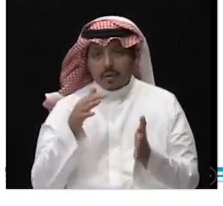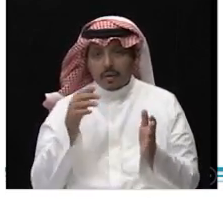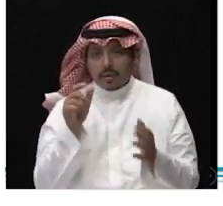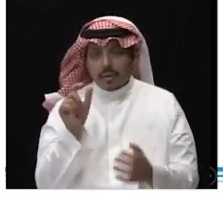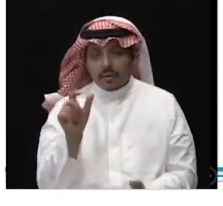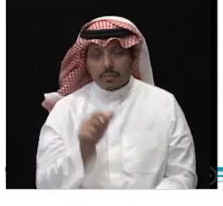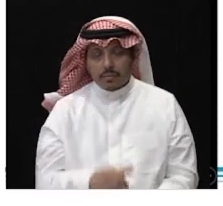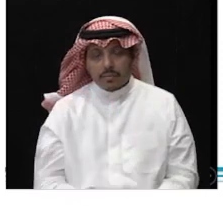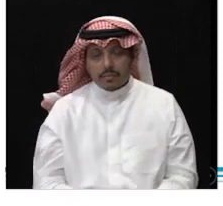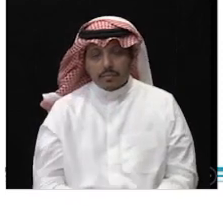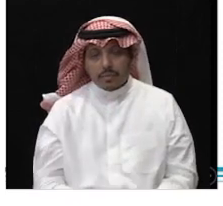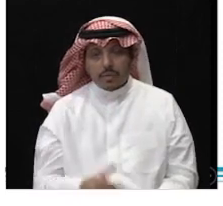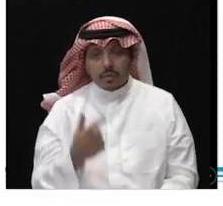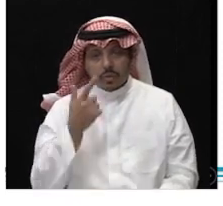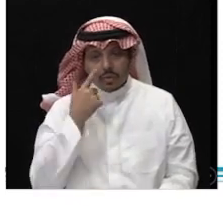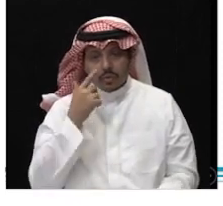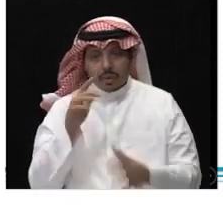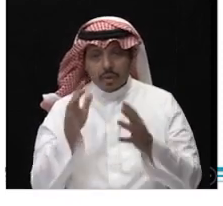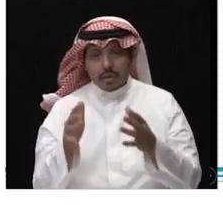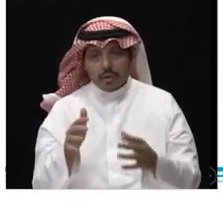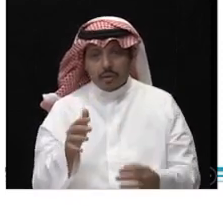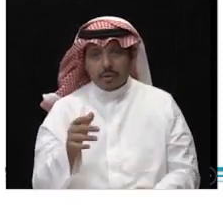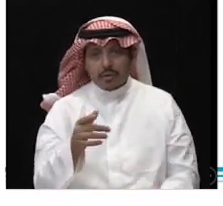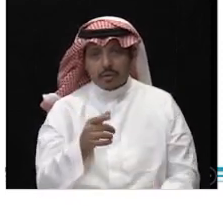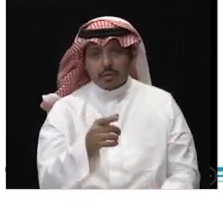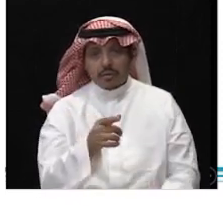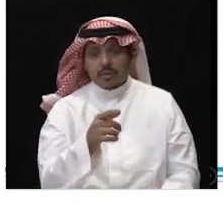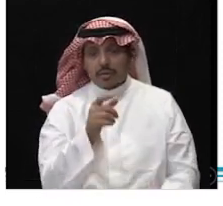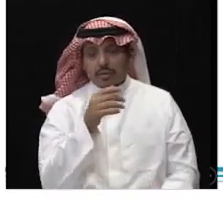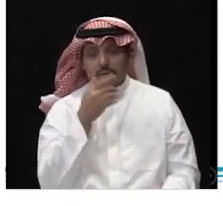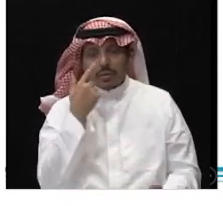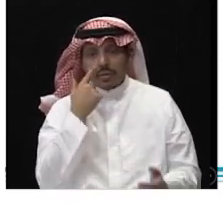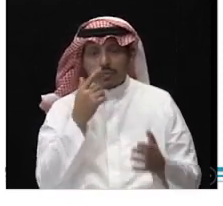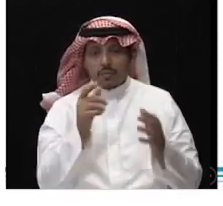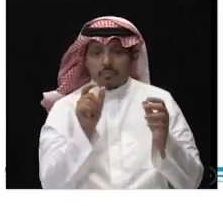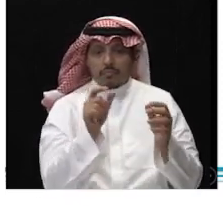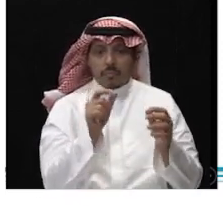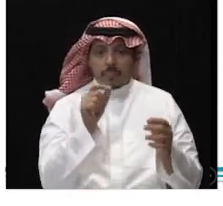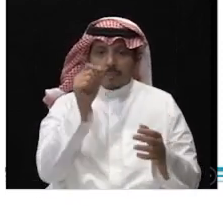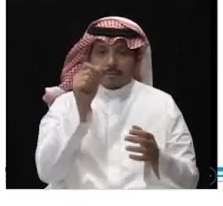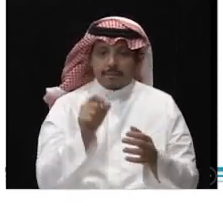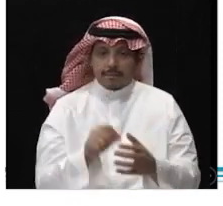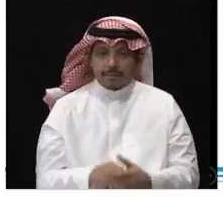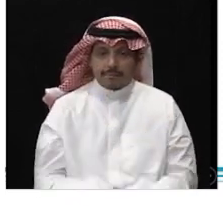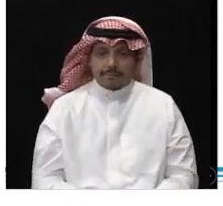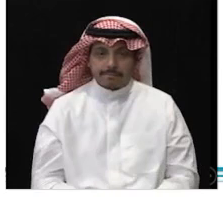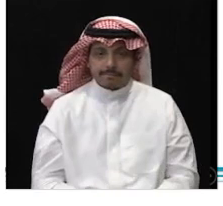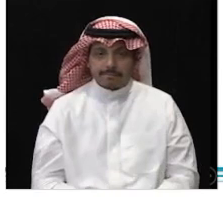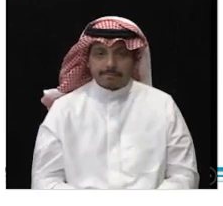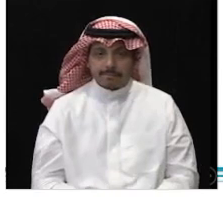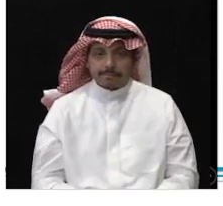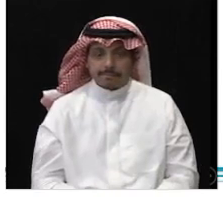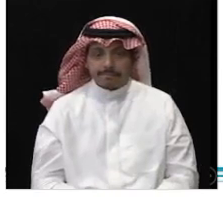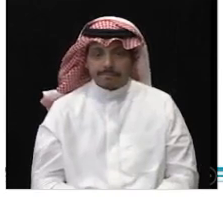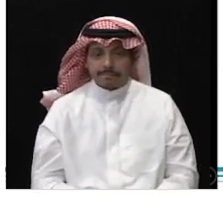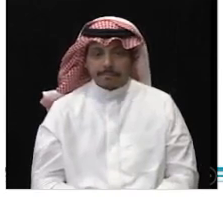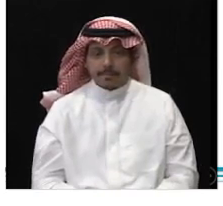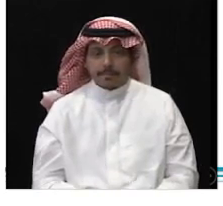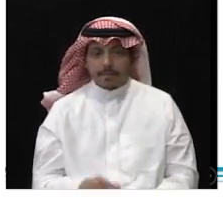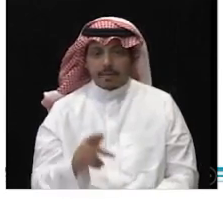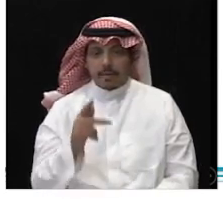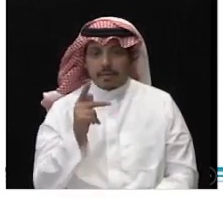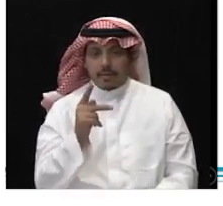الكلمة. أحسنتم، لاحظ شكلها في الوسط، خط صغير قبلها وخط آخر بعدها